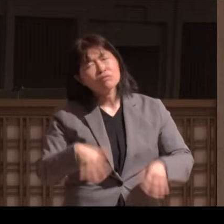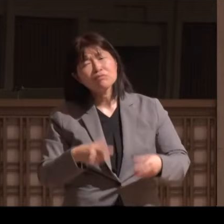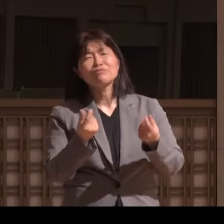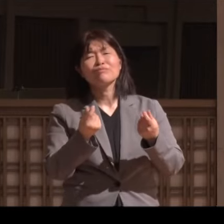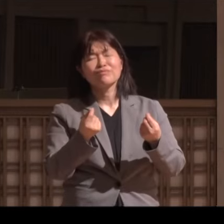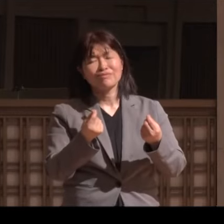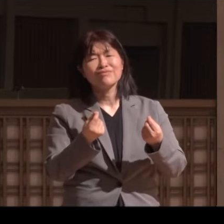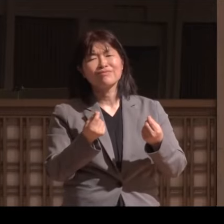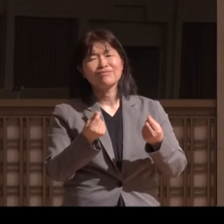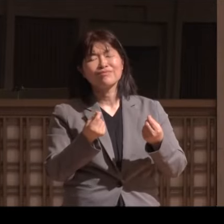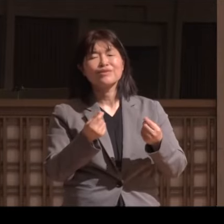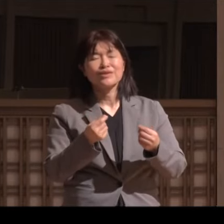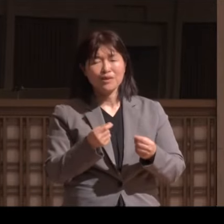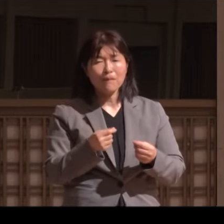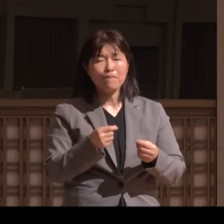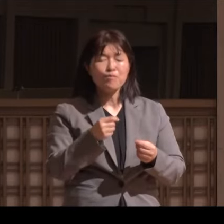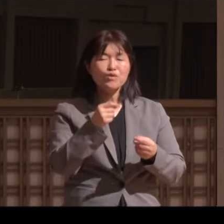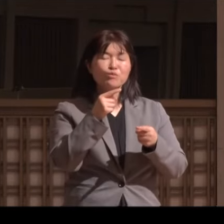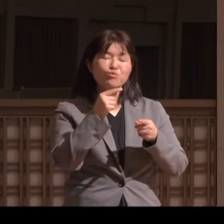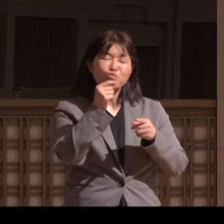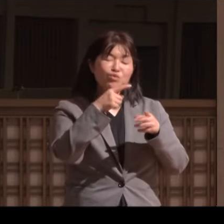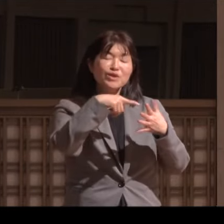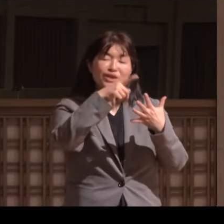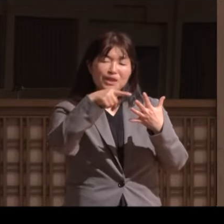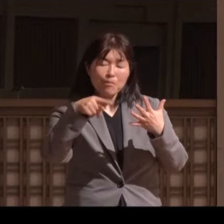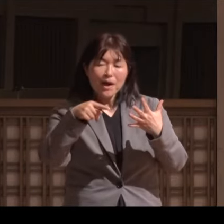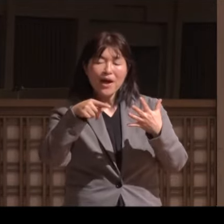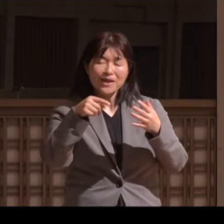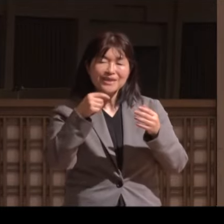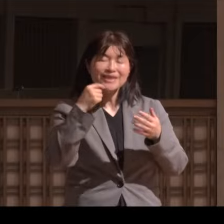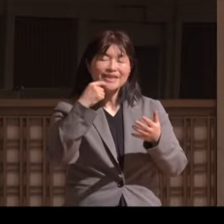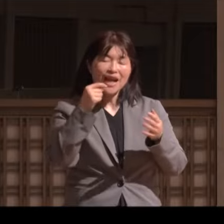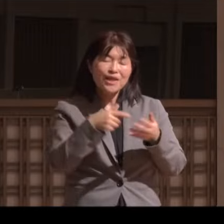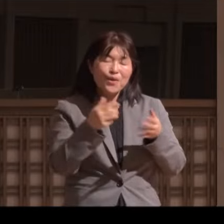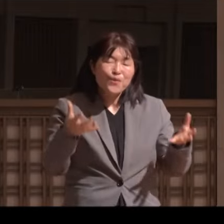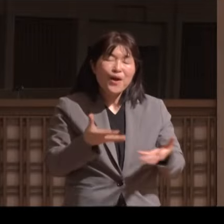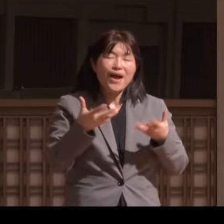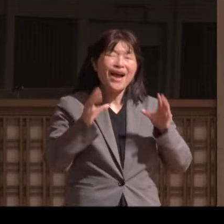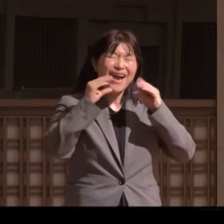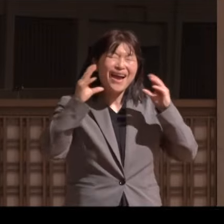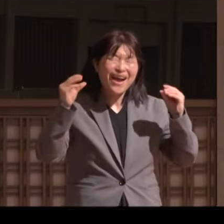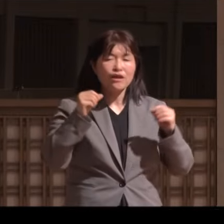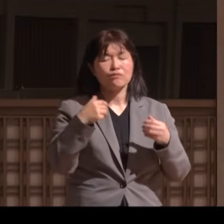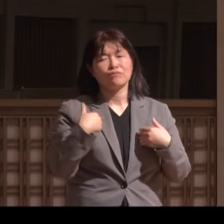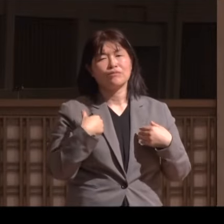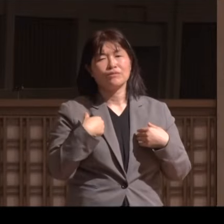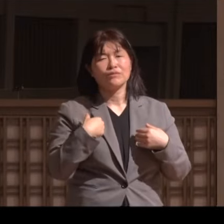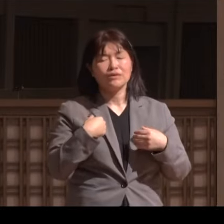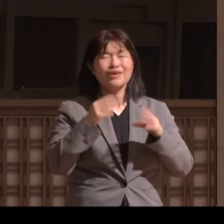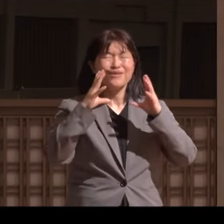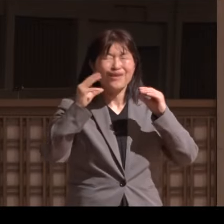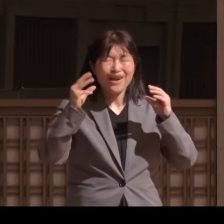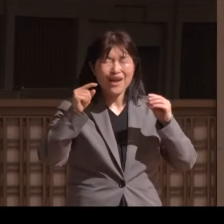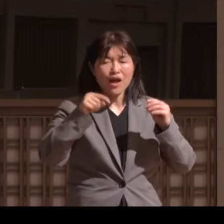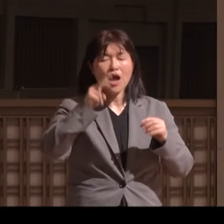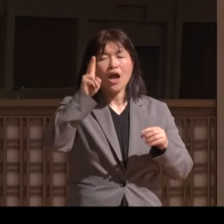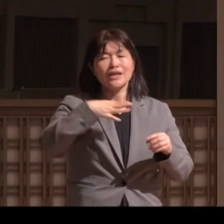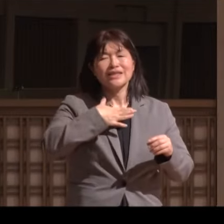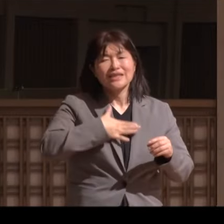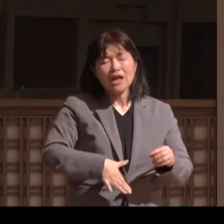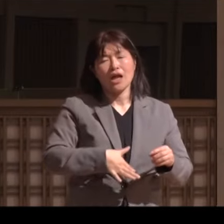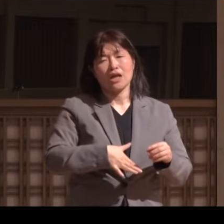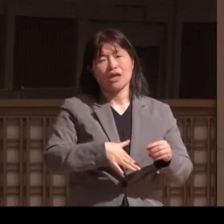形成とはいええまちょっとなんかふっとこう力が抜けるようなあの笑うってことは了解したってことなんですよねあの理解